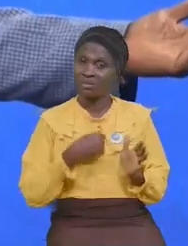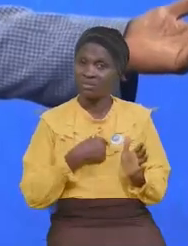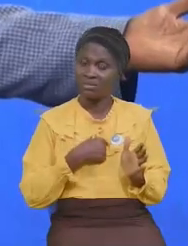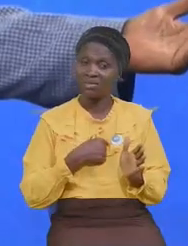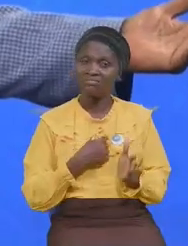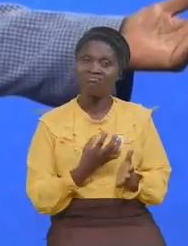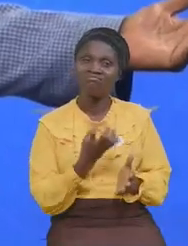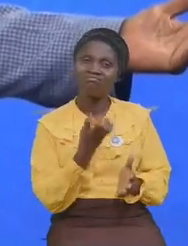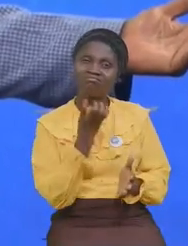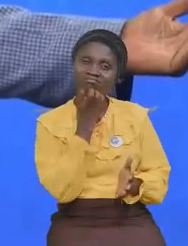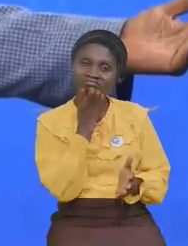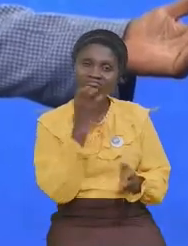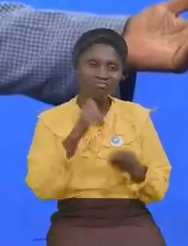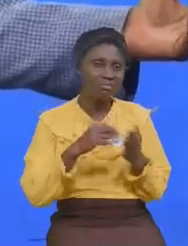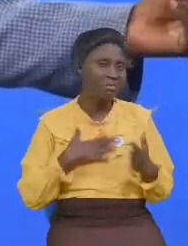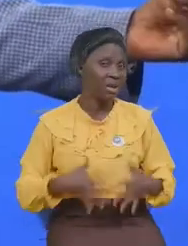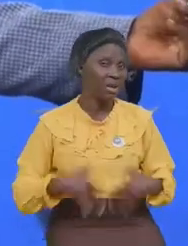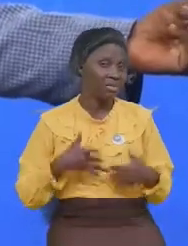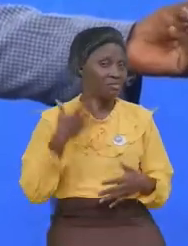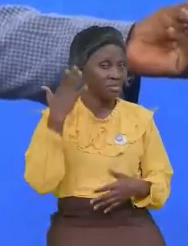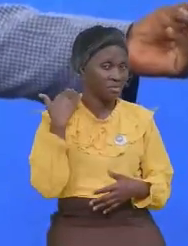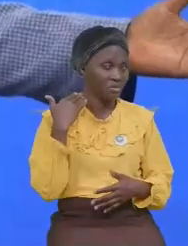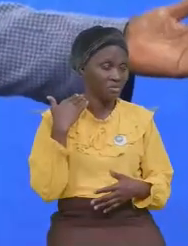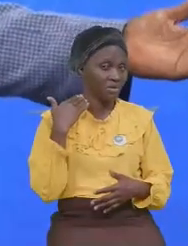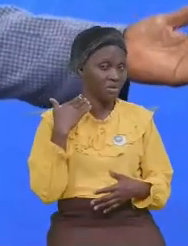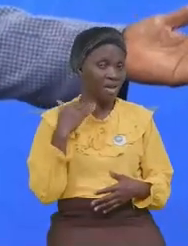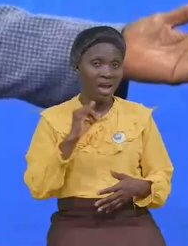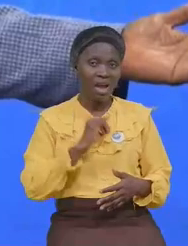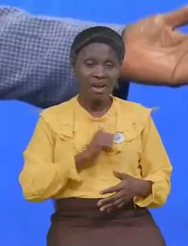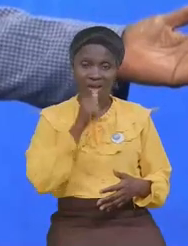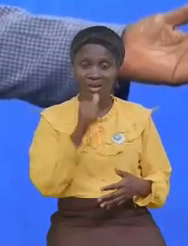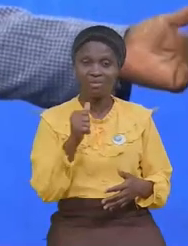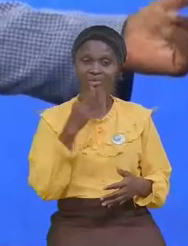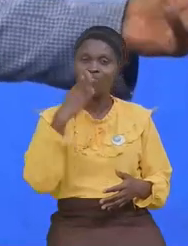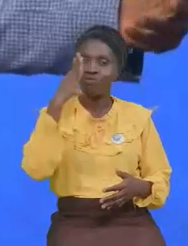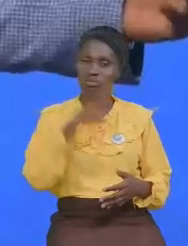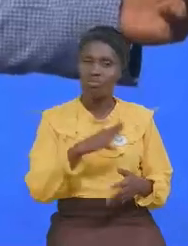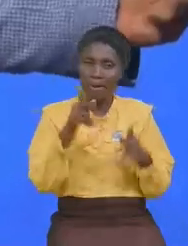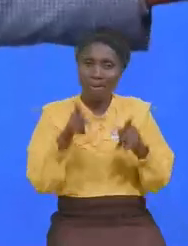oui, j'étais avare toute ma vie, j'étais cruel toute ma vie,